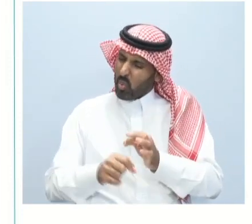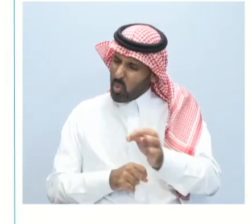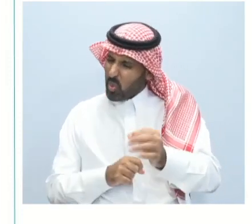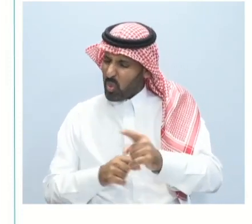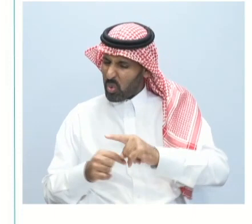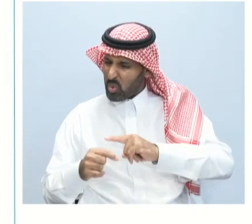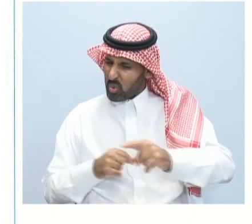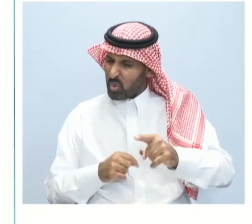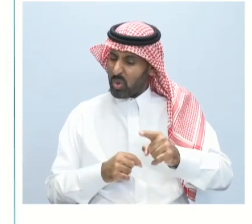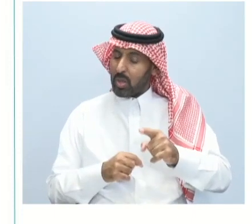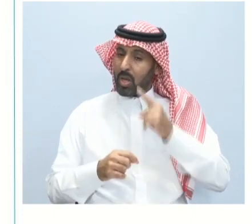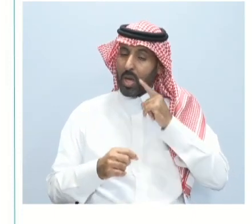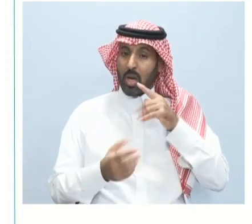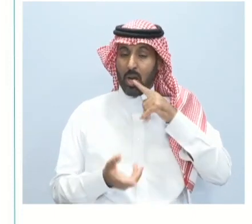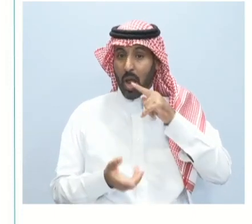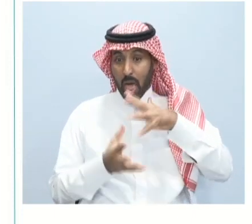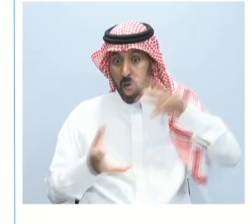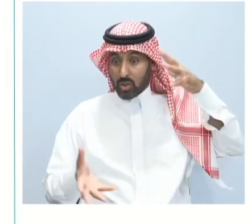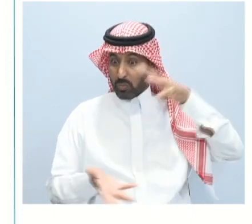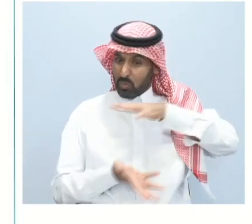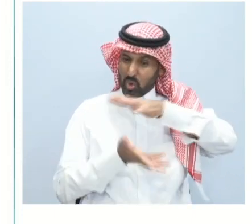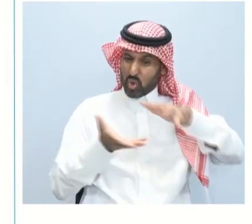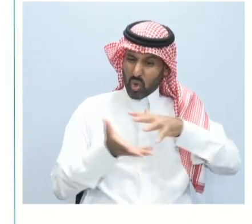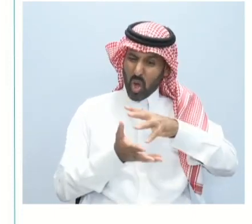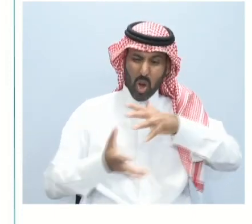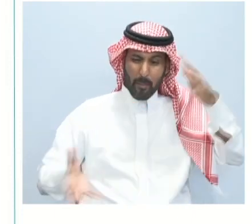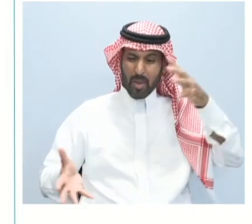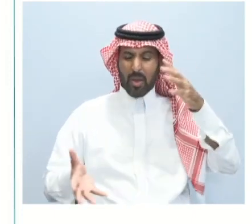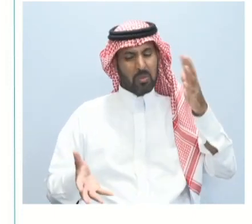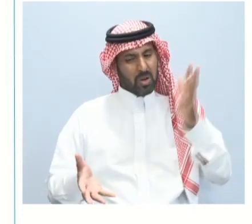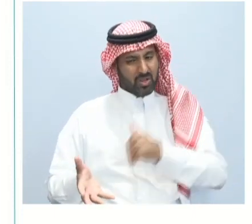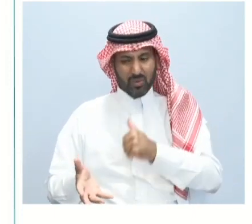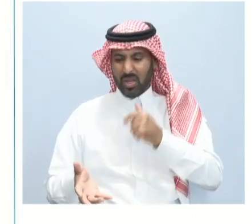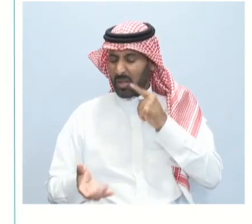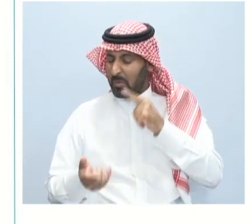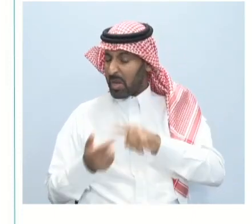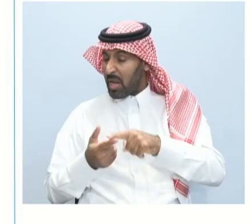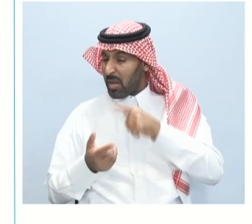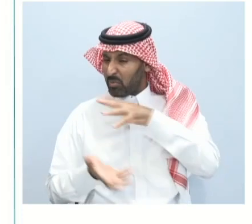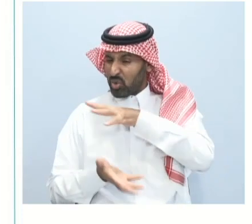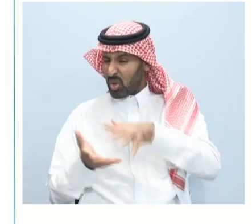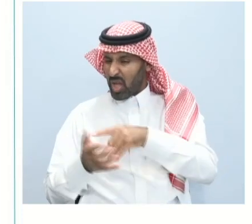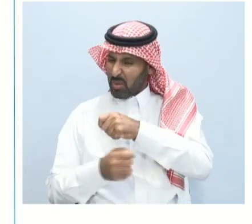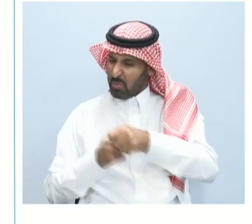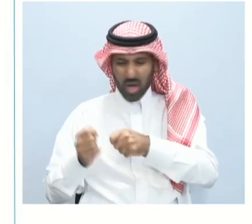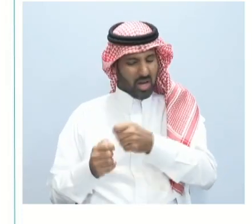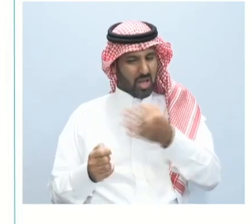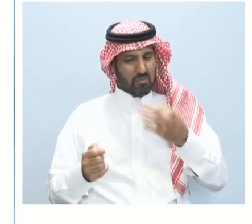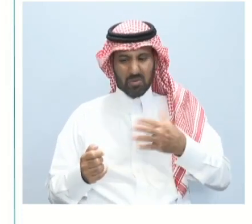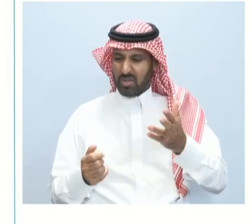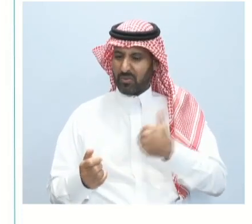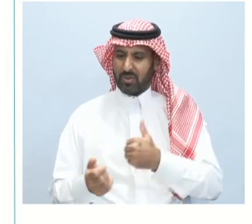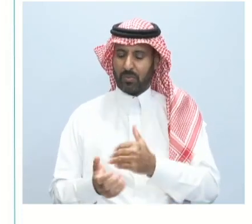جدا اذا كان حجم المشكله كبير وغير فعاله في المشكلات المعقده هذا تعرفنا عليه في الحصه